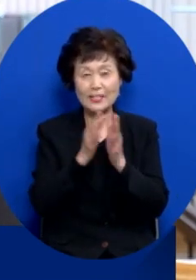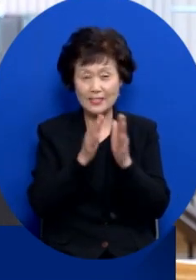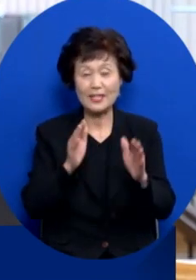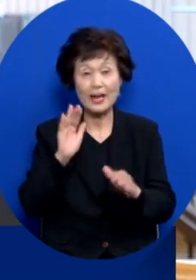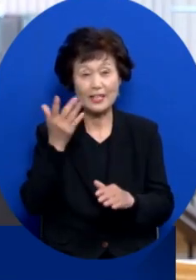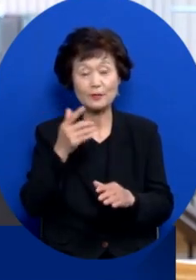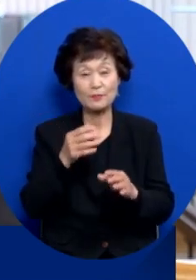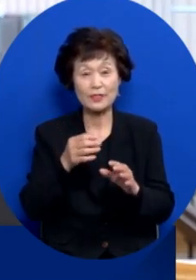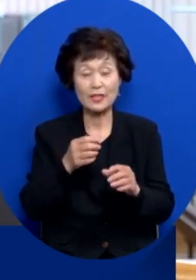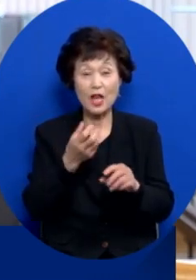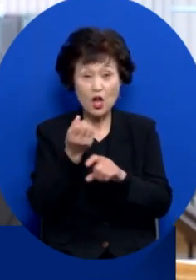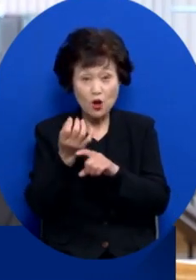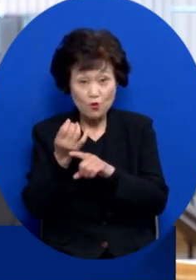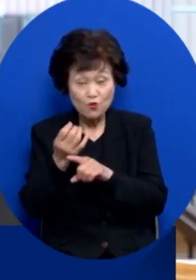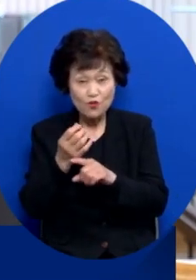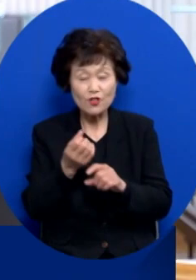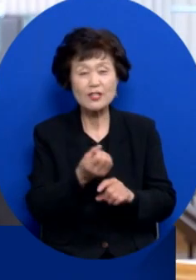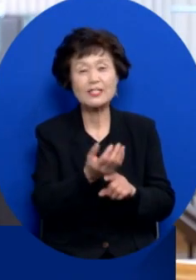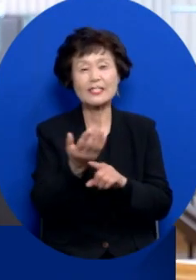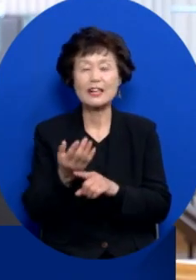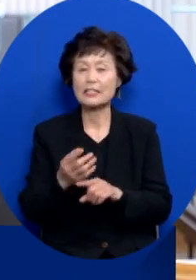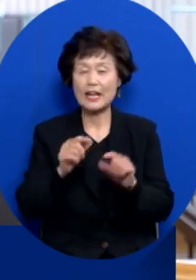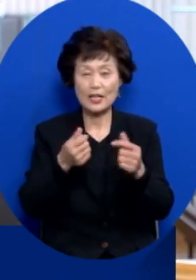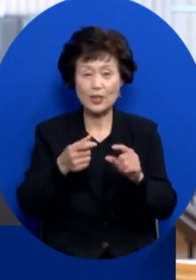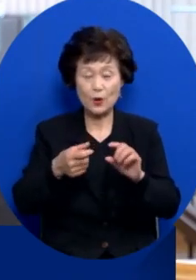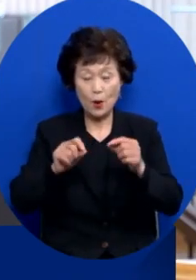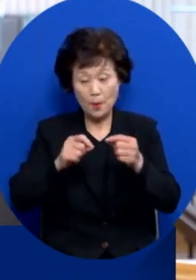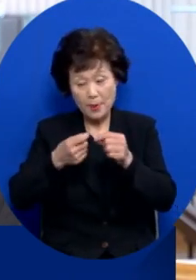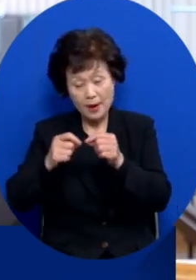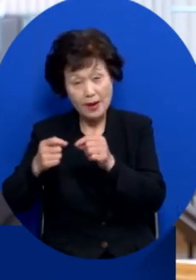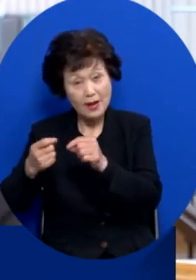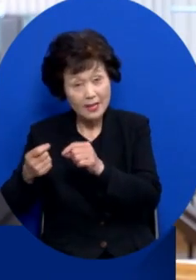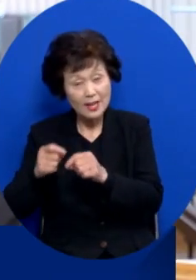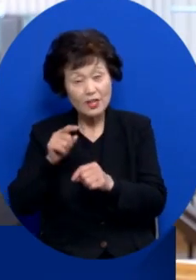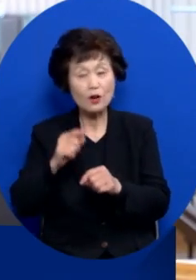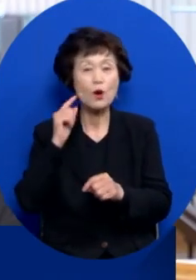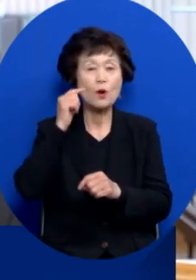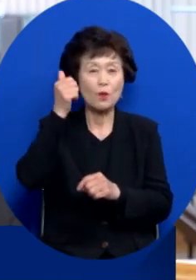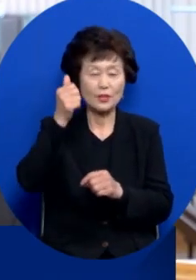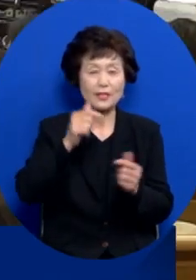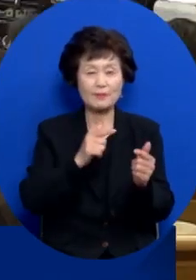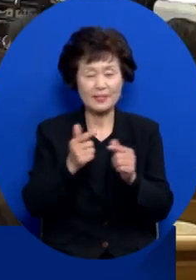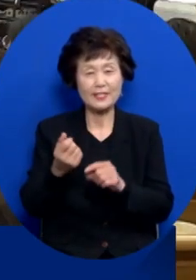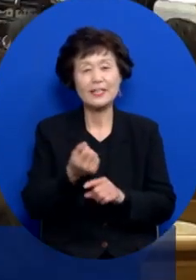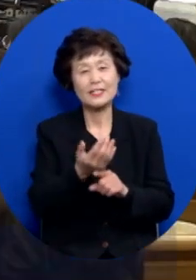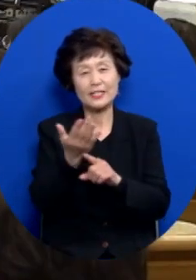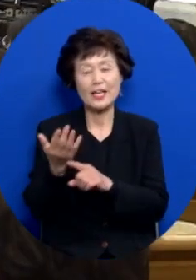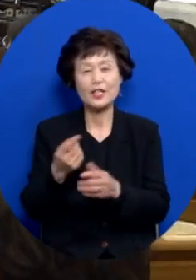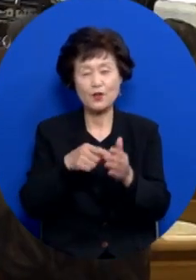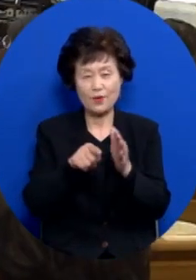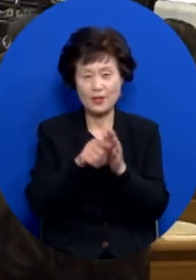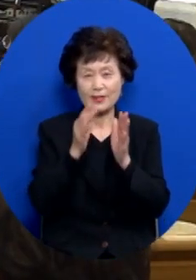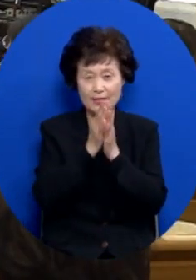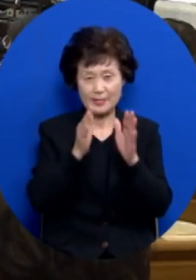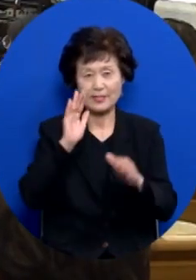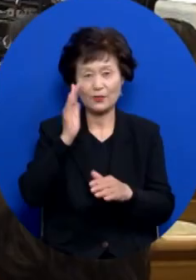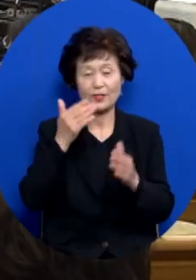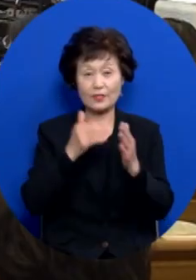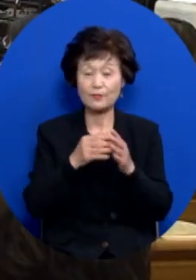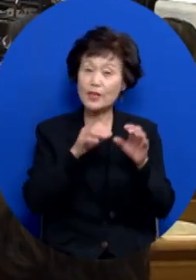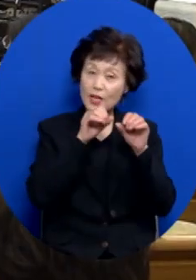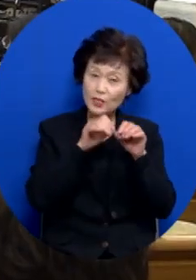아니라 그 깨는 방법을 목사님들이 좀 전달하려고 이런 세미나를 준비하게 됐습니다. 세미나에서는